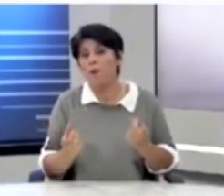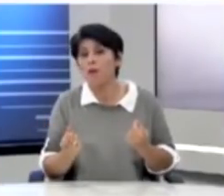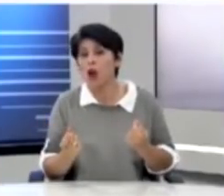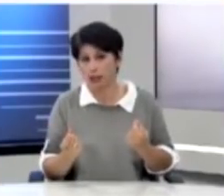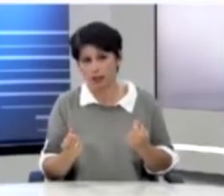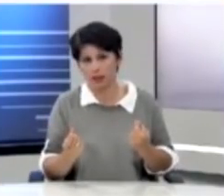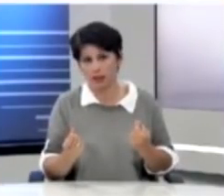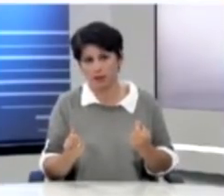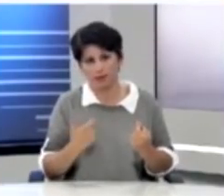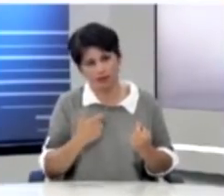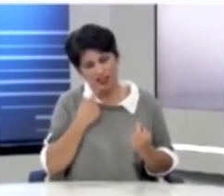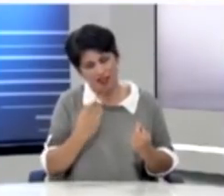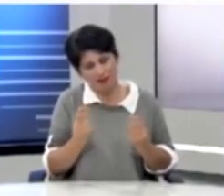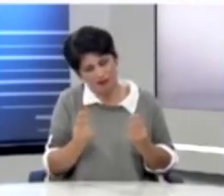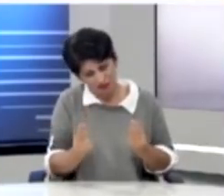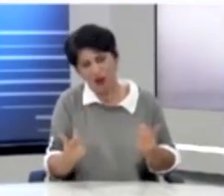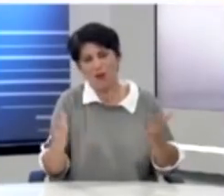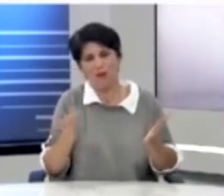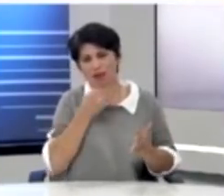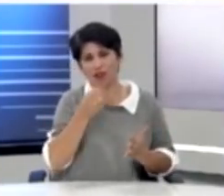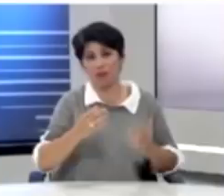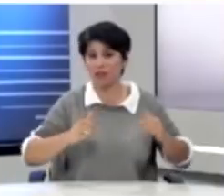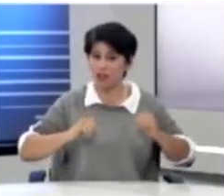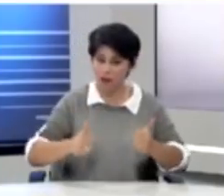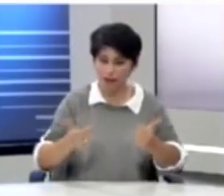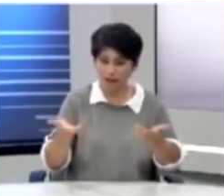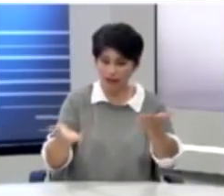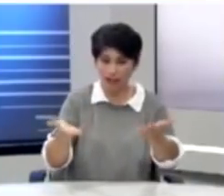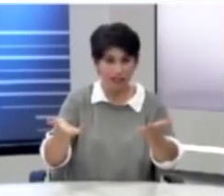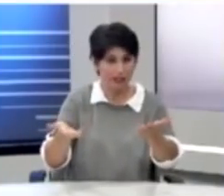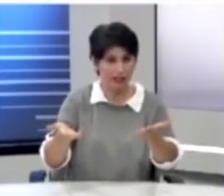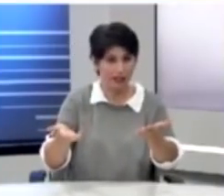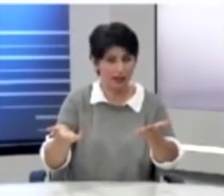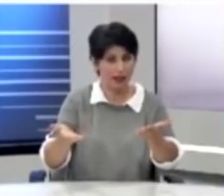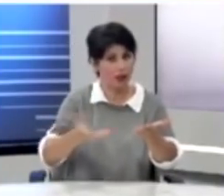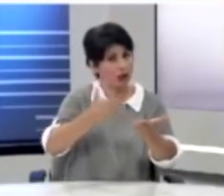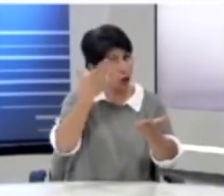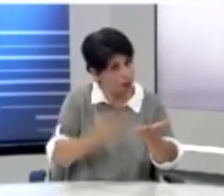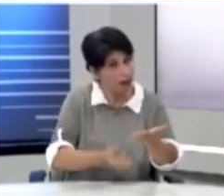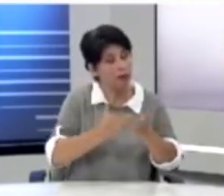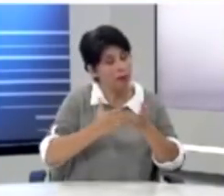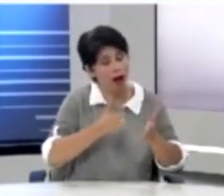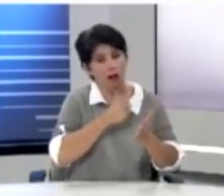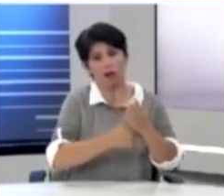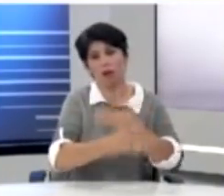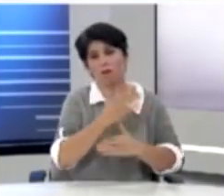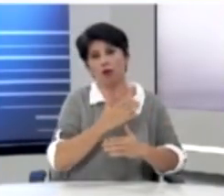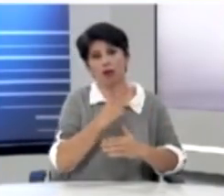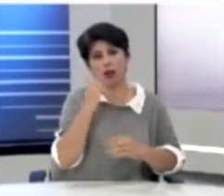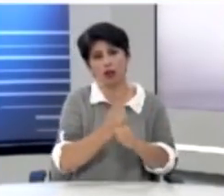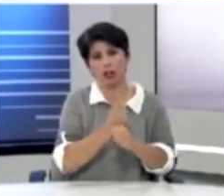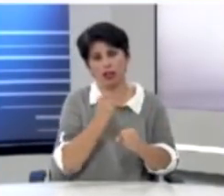προκλητικό, για να είμαι και ήπιος στους χαρακτηρισμούς, να τολμάτε να συγκρίνετε την υπαρκτή μεγάλη ταλαιπωρία